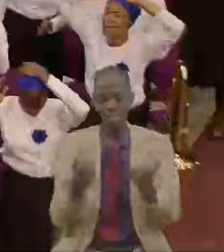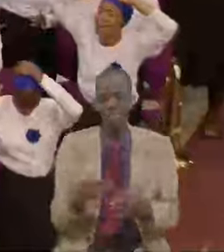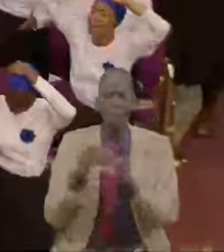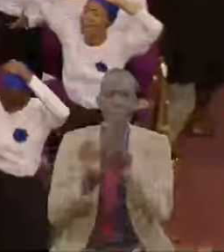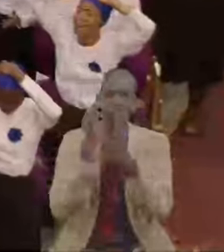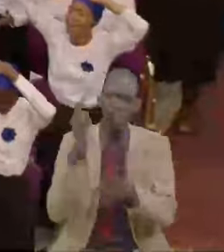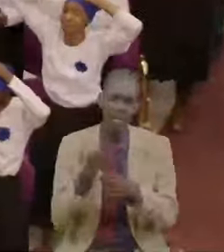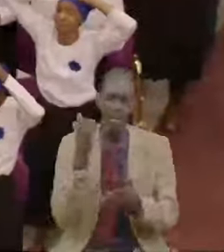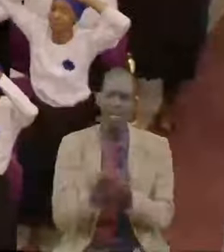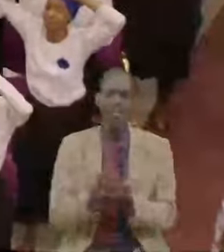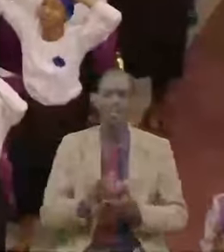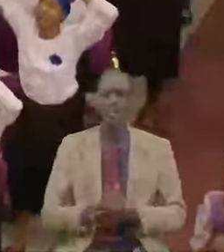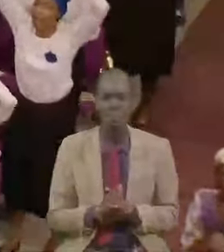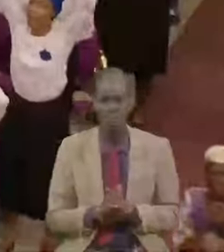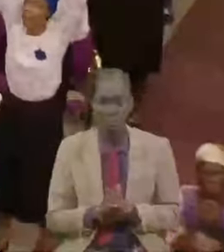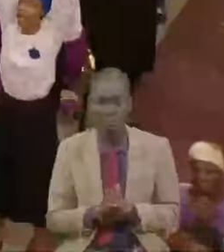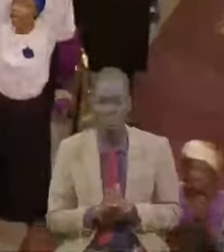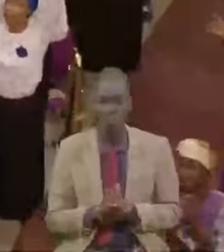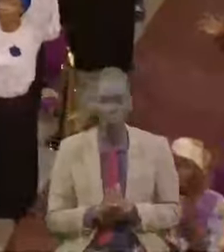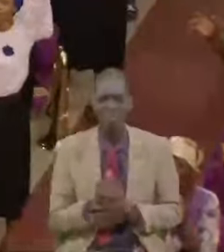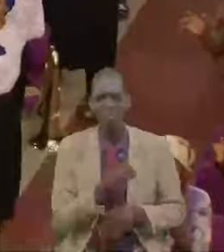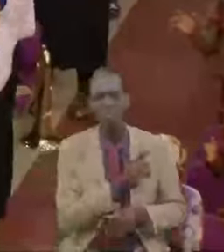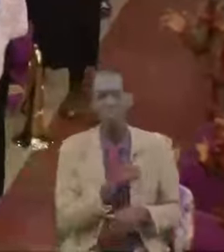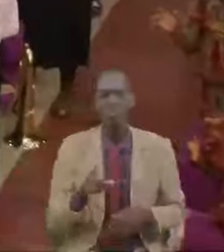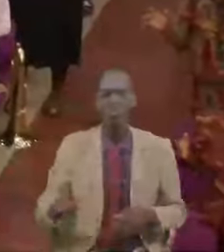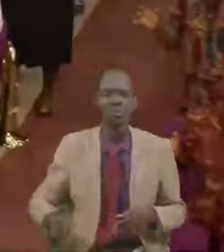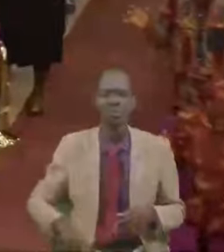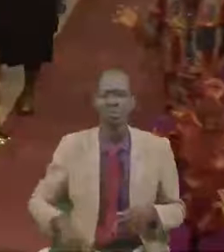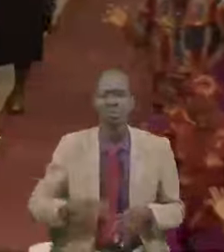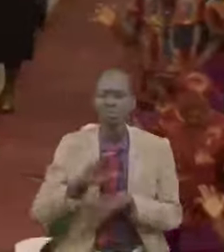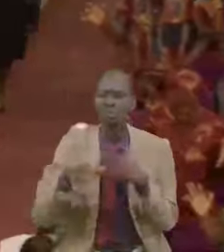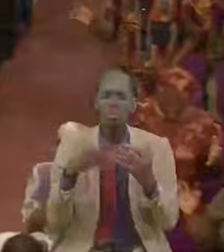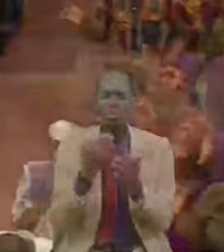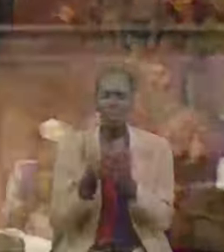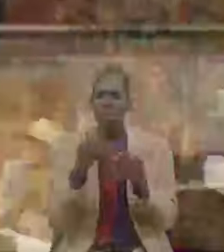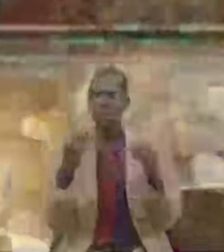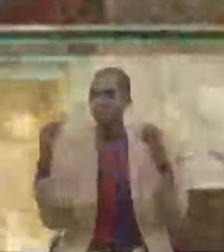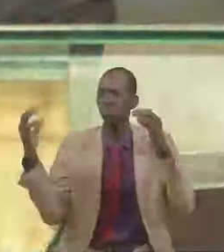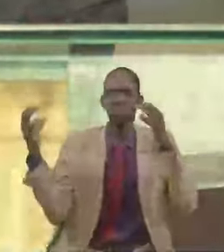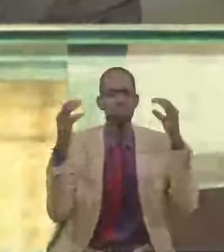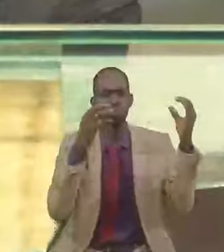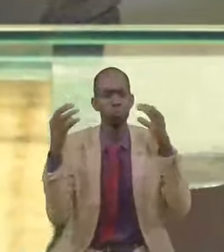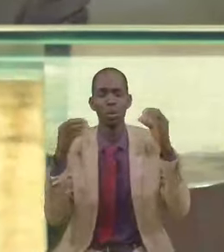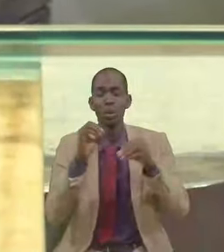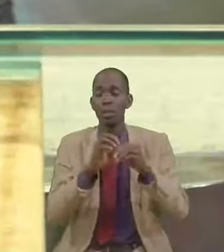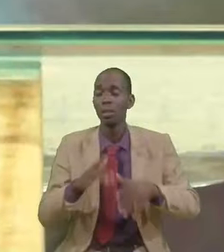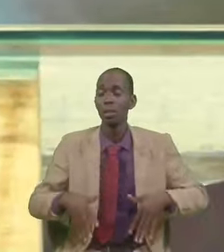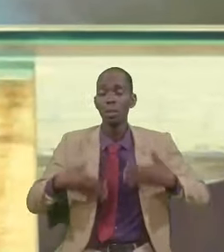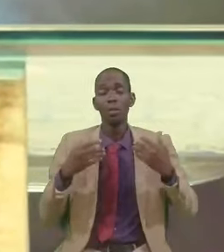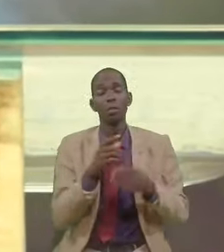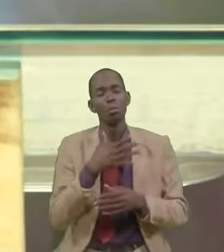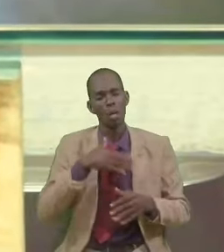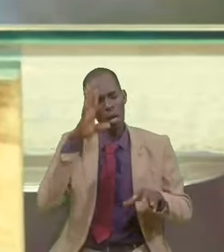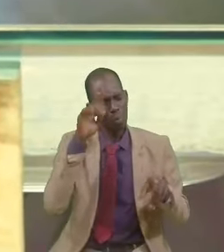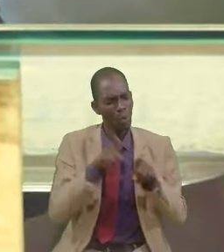J'anéantis l'échec là au nom de Jésus, la crainte là au nom de Jésus. Seigneur, toutes les tempêtes dans leur vie.